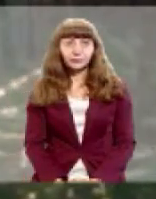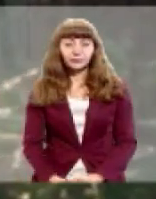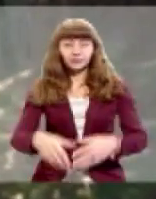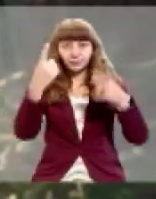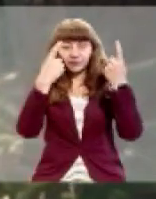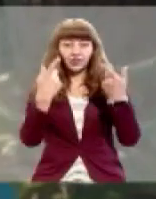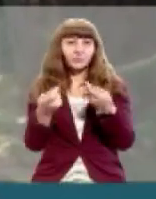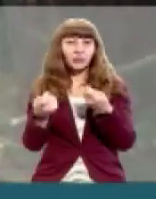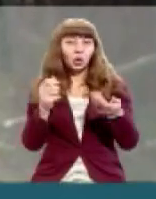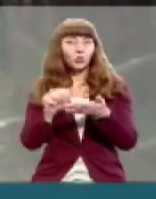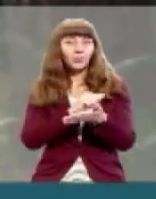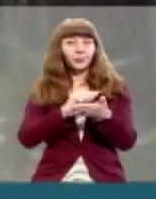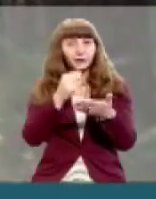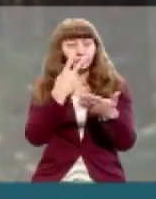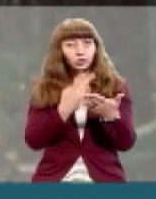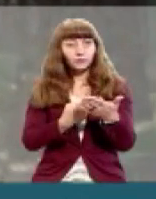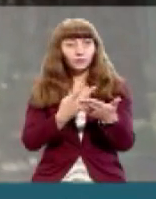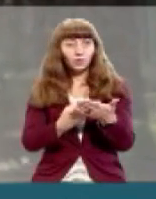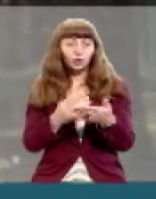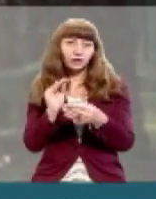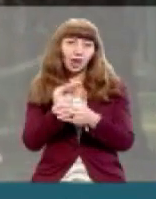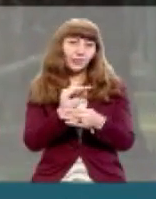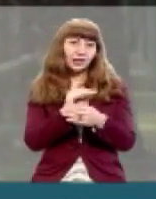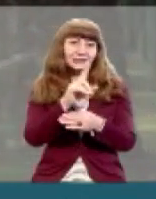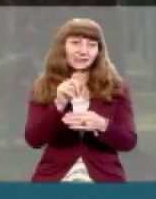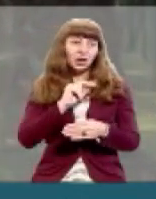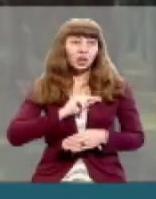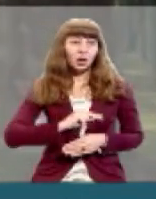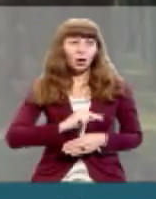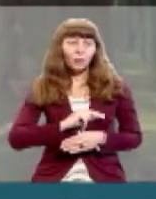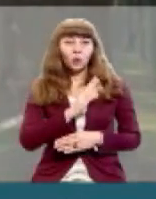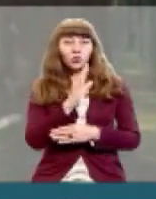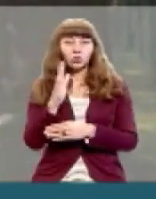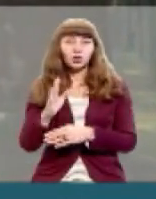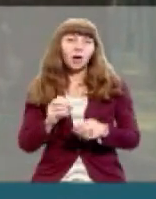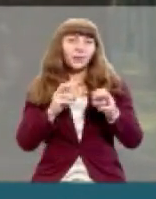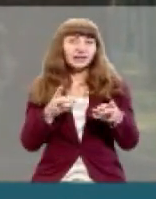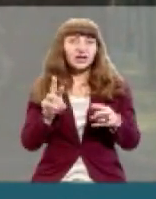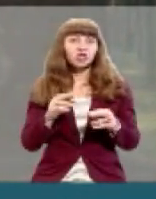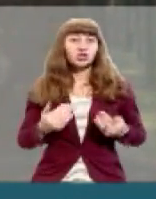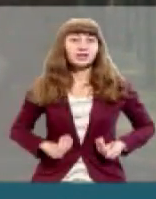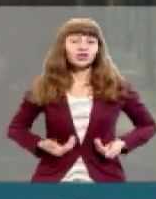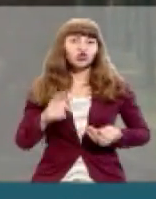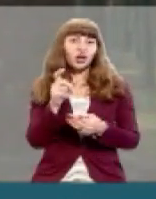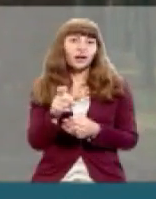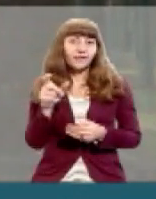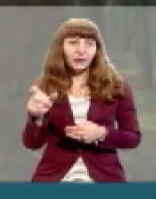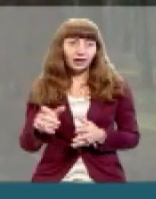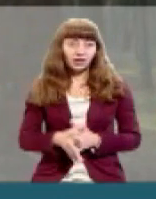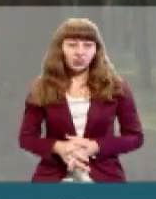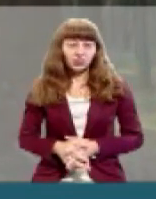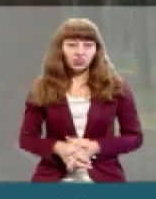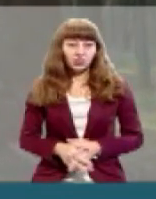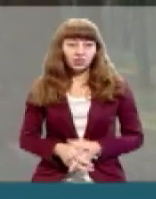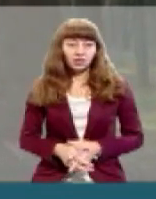Ведомствоның ақпаратынша құжатта адам өмірі мен денсаулығына қауіп төндіретін жұмыс үшін қосымша ақы белгілеу көзделген. Еңбек жағдайлары ерекше